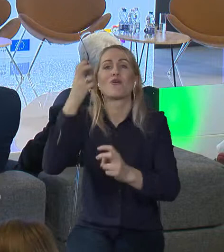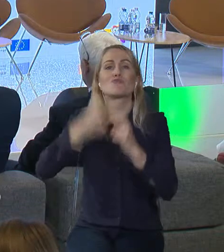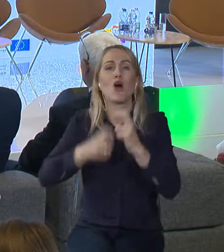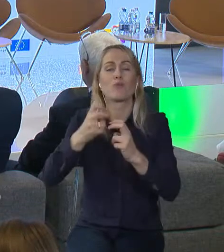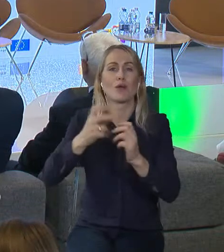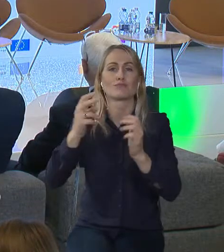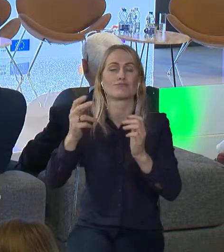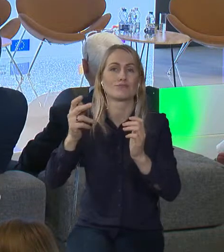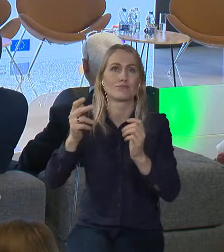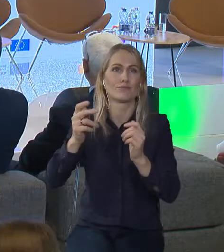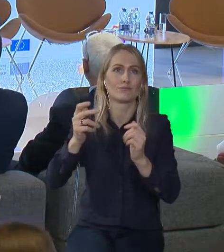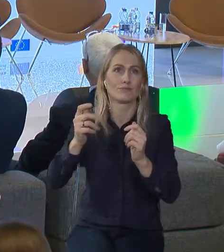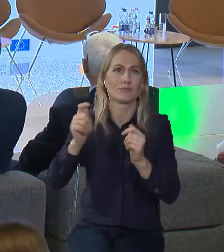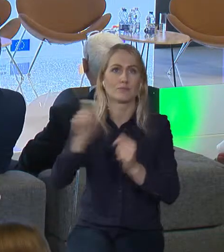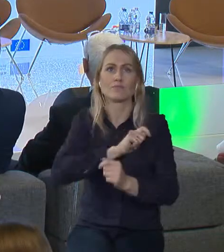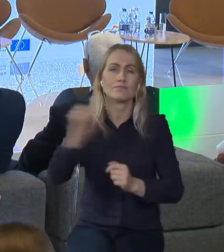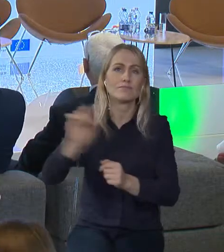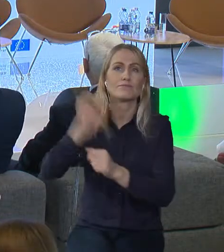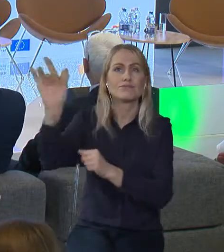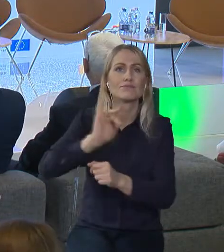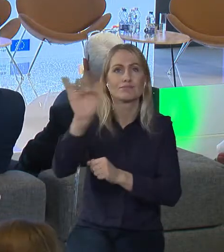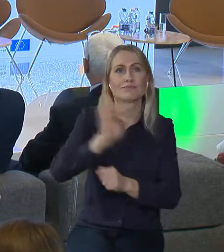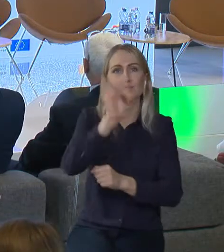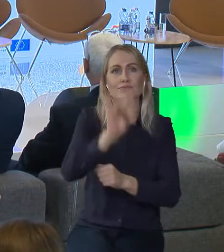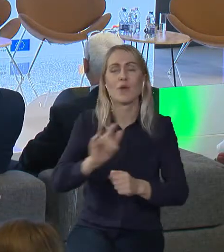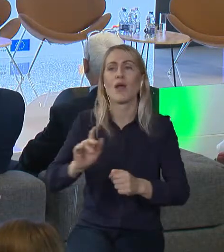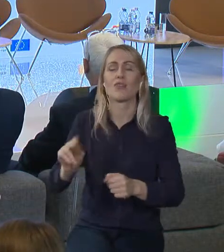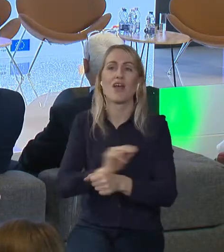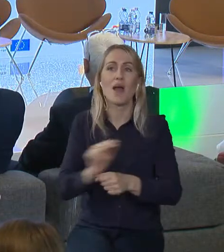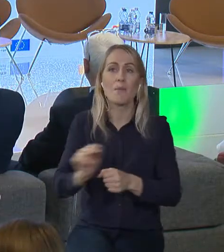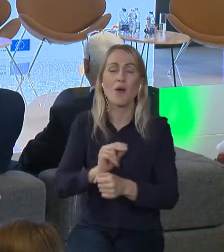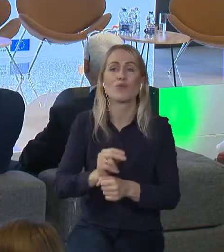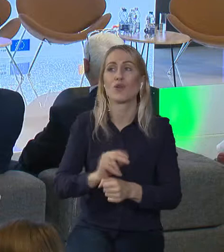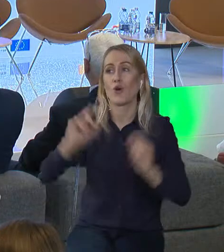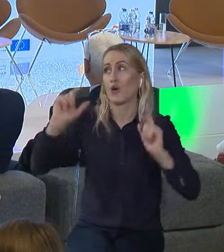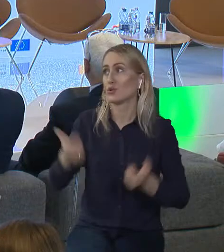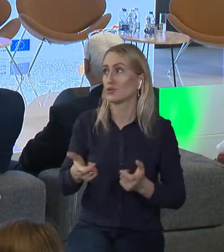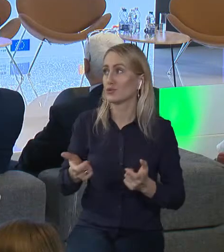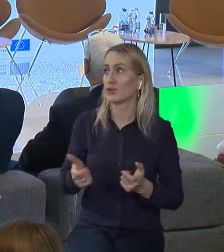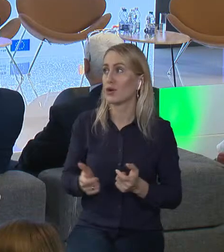kontakcie z dotarcia do terapeuty, który pozwala